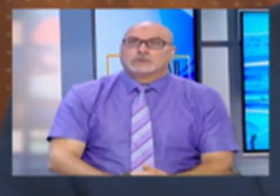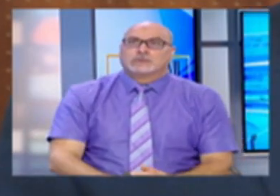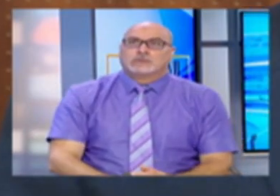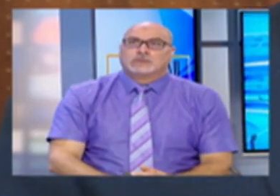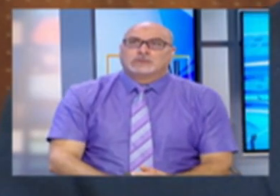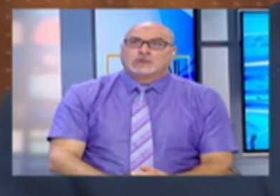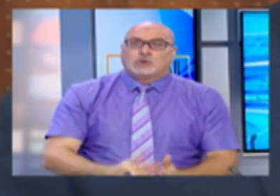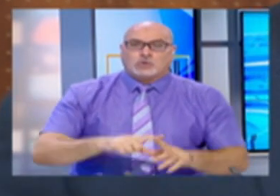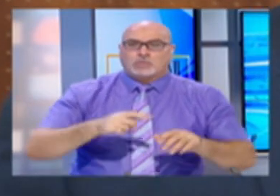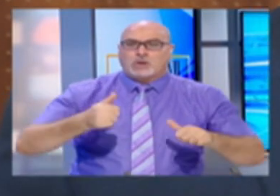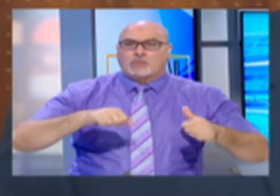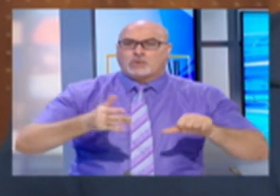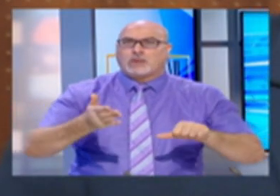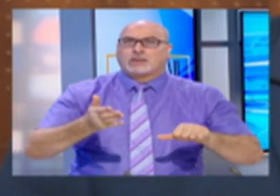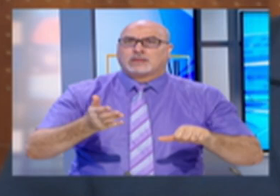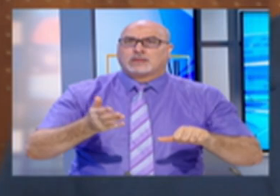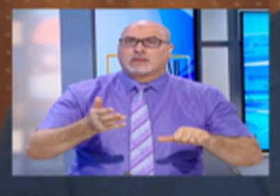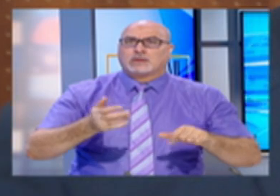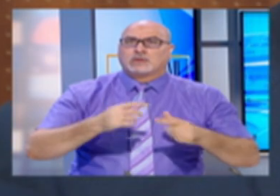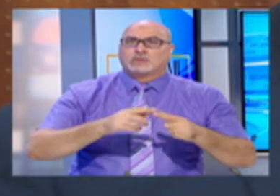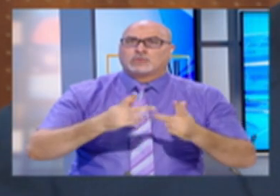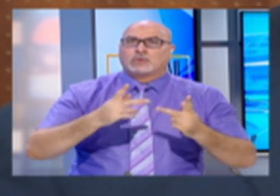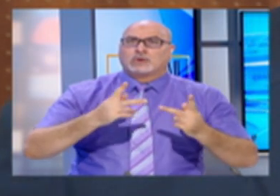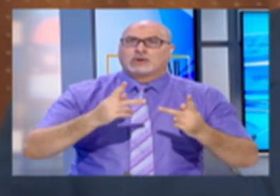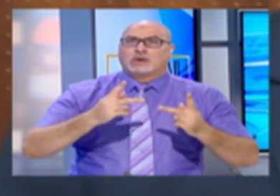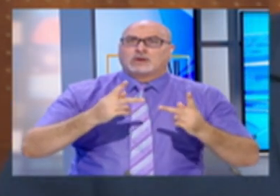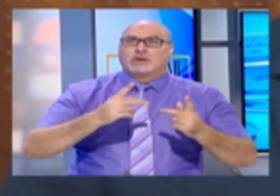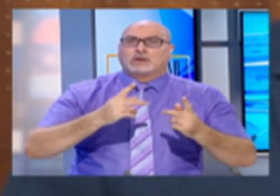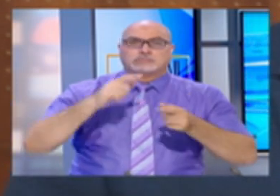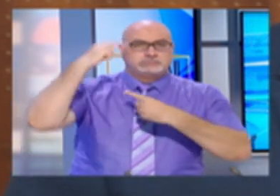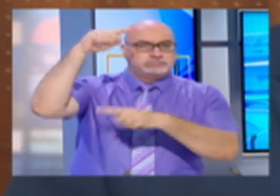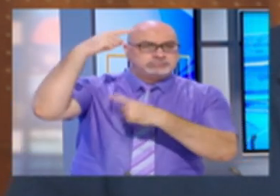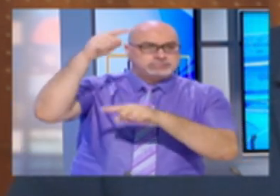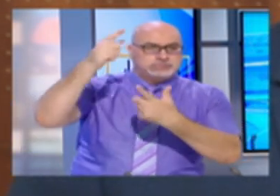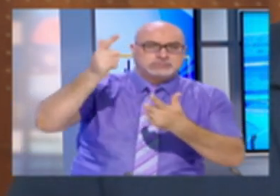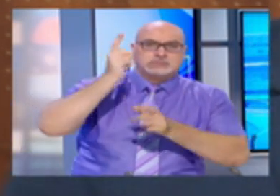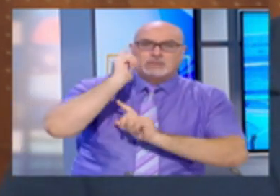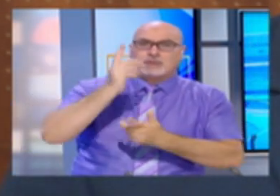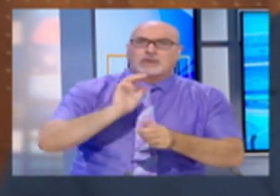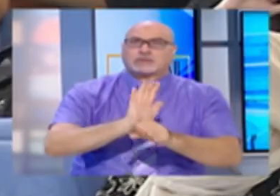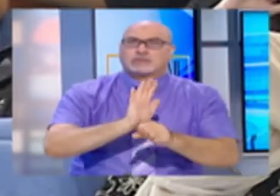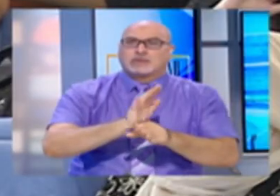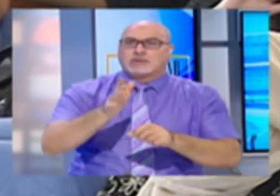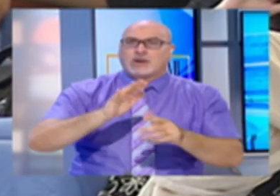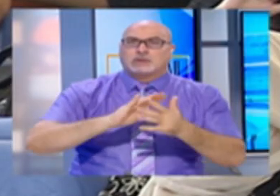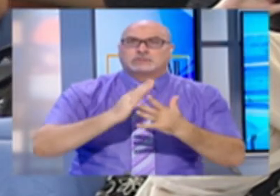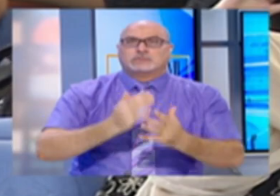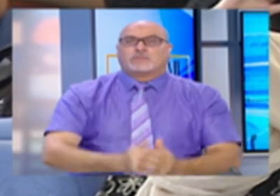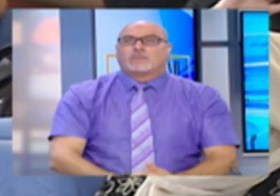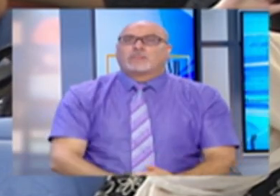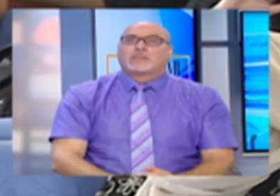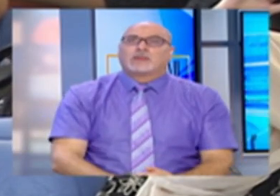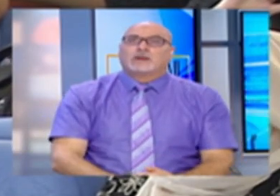قدوة عن تاريخ وعن نضال وعن شهادات أبطال.